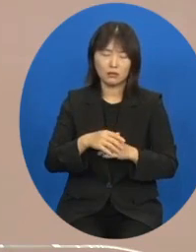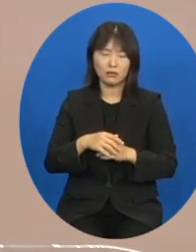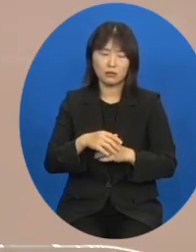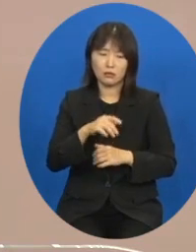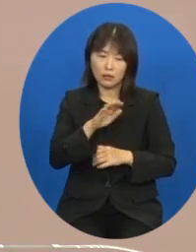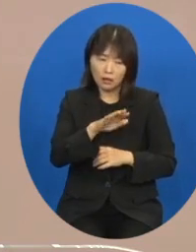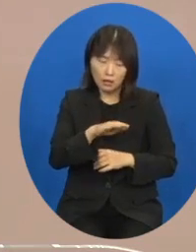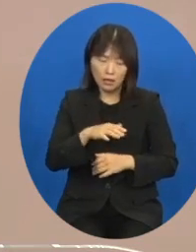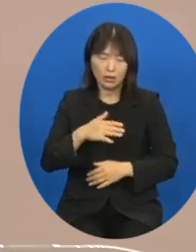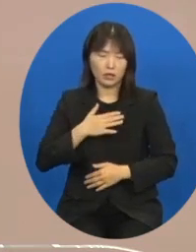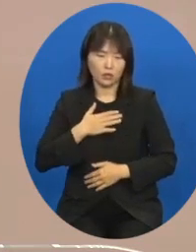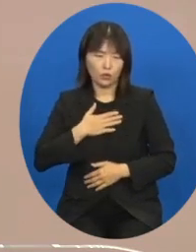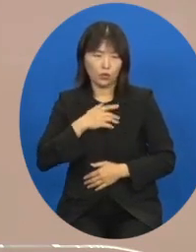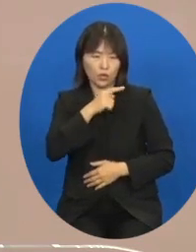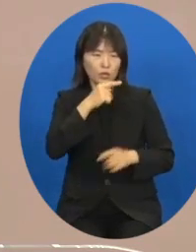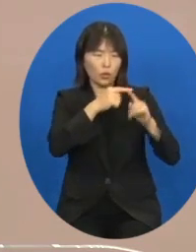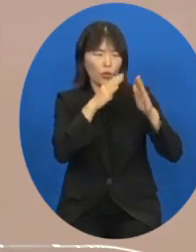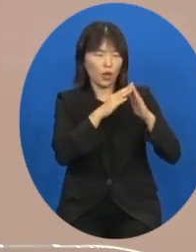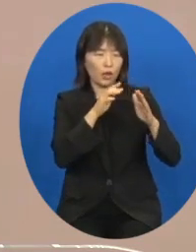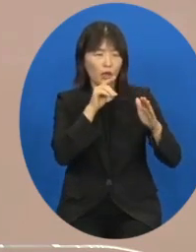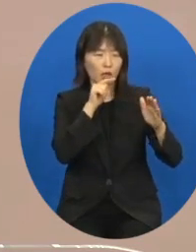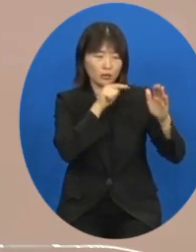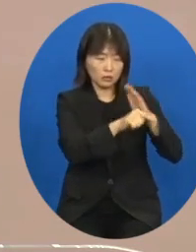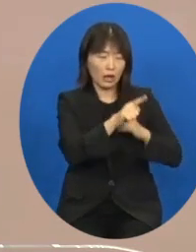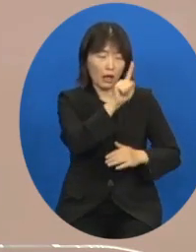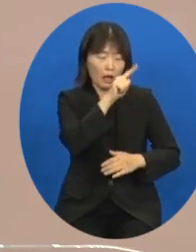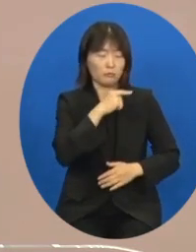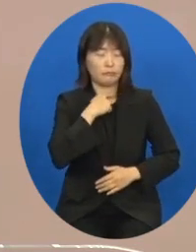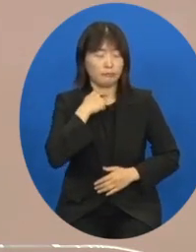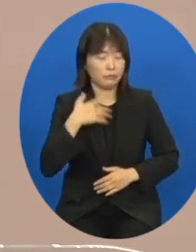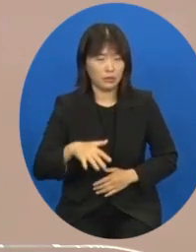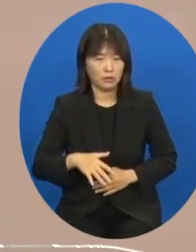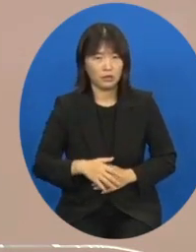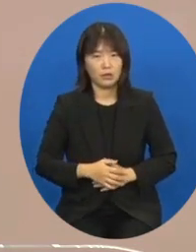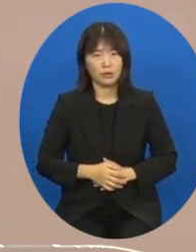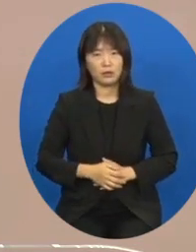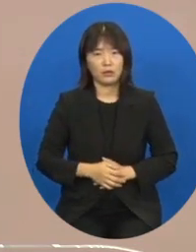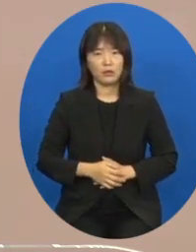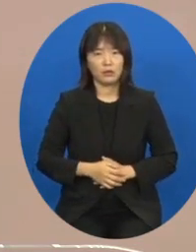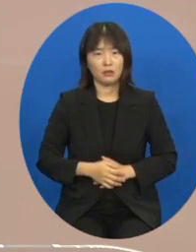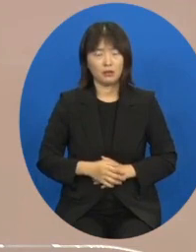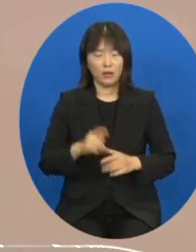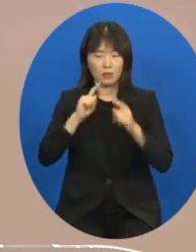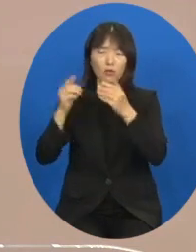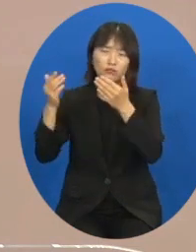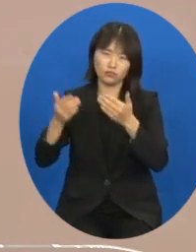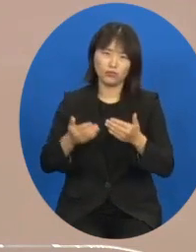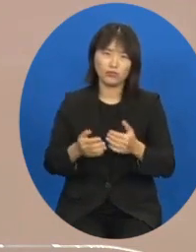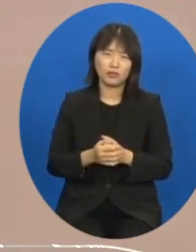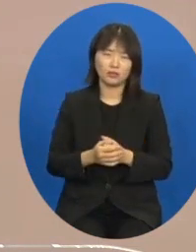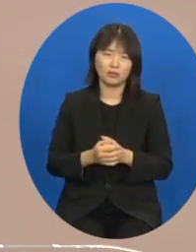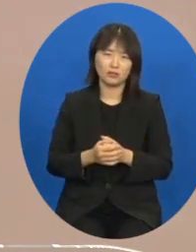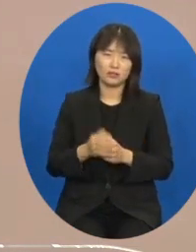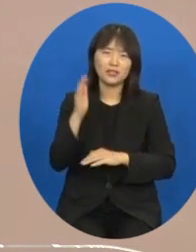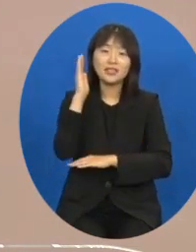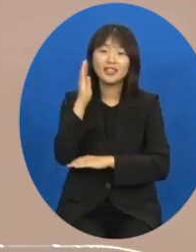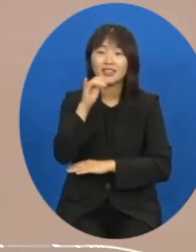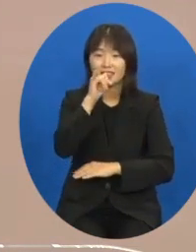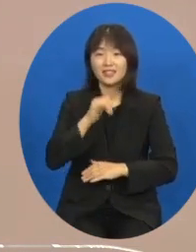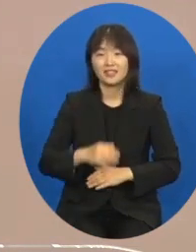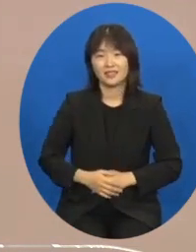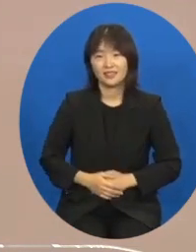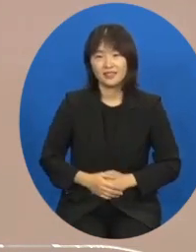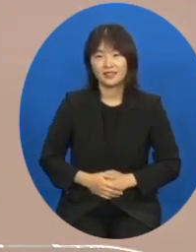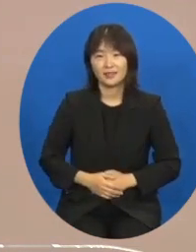나도 이 교회 한 번도 들어가 본 적이 없단다. 그렇게 말씀하셨다는 우화가 있습니다.